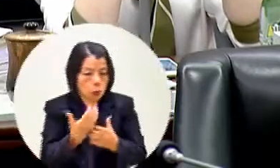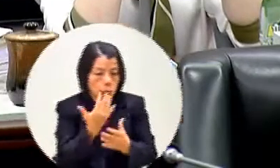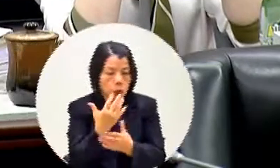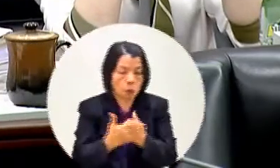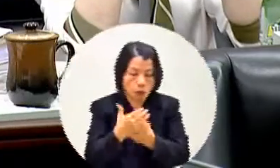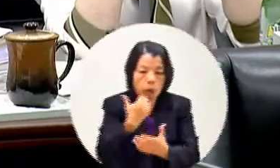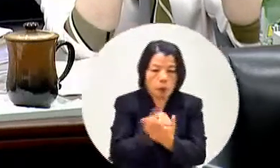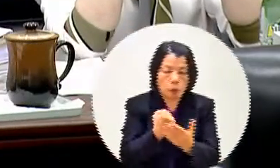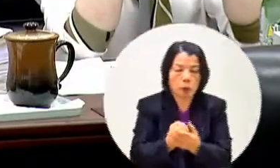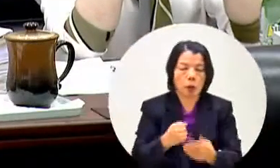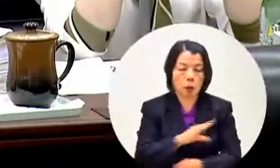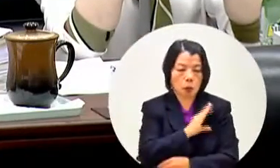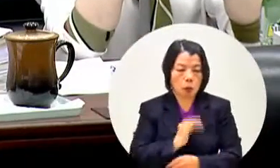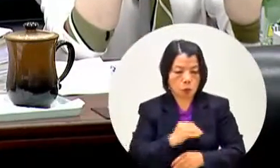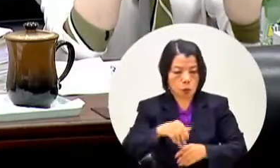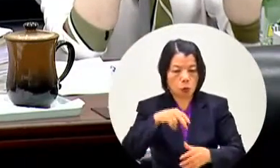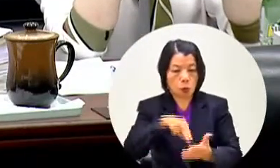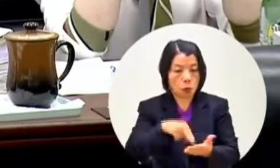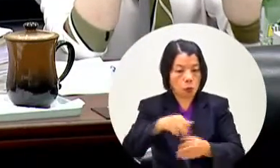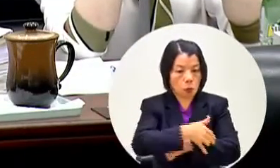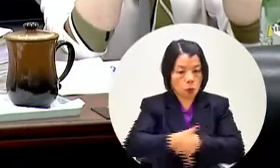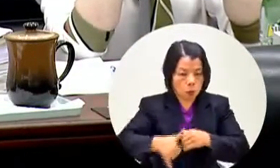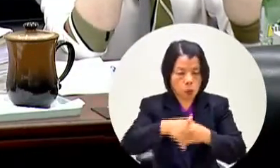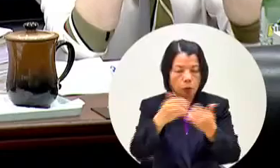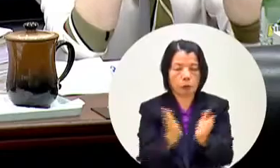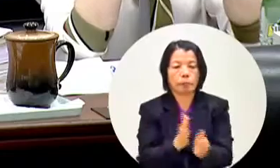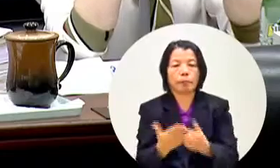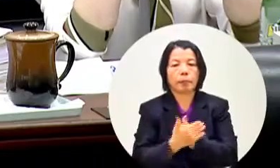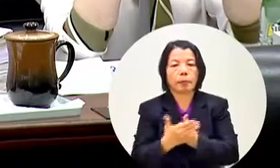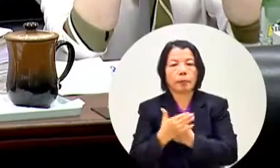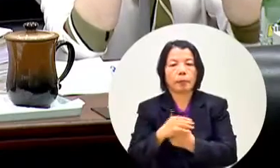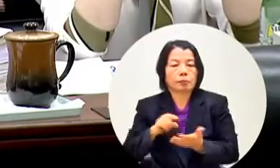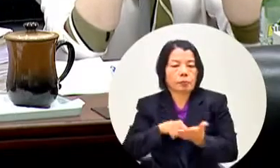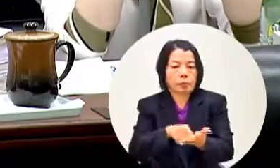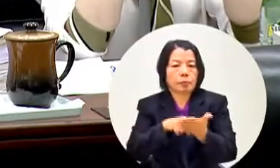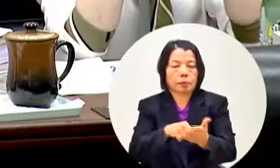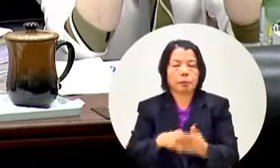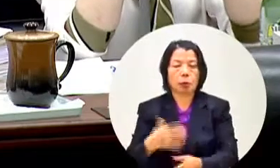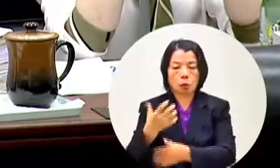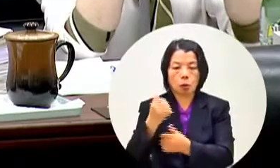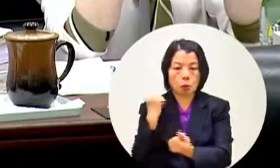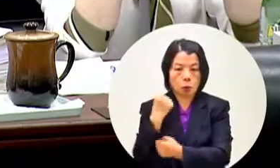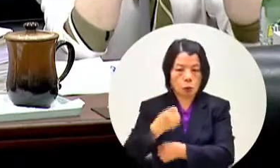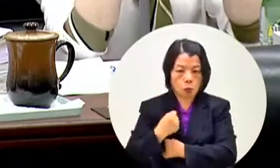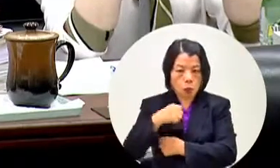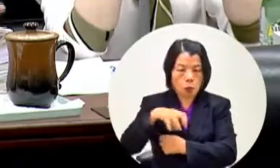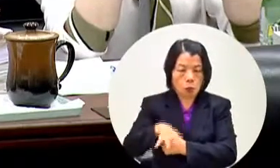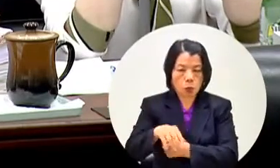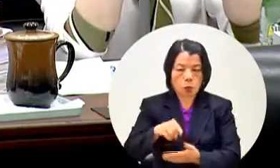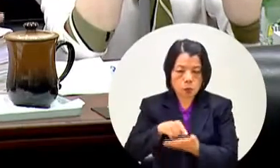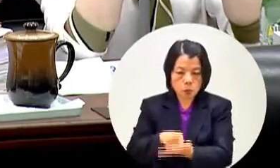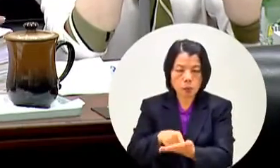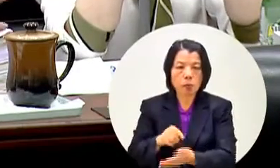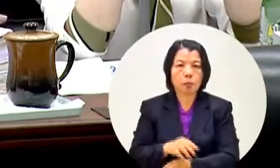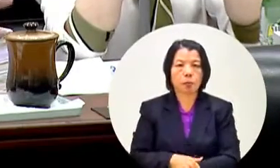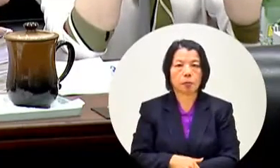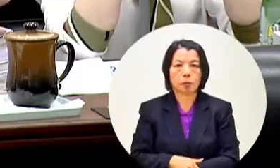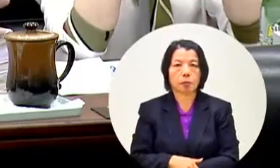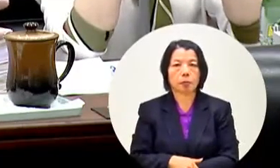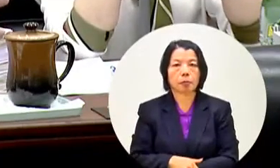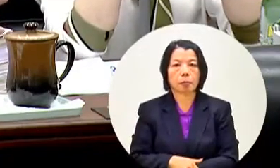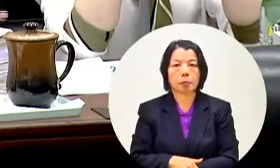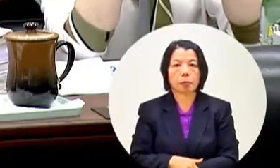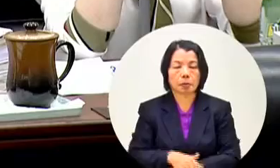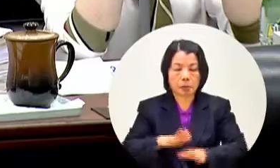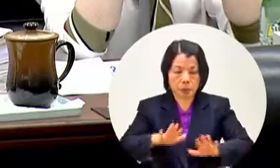事故的话，那这对民众也都不好嘛。 好， 所以我们 希望 这样的一个期程。 好，谢谢地震局长，谢谢。好，那再